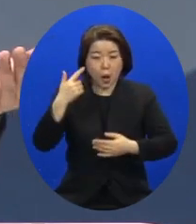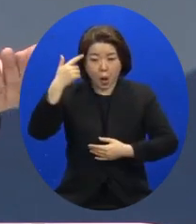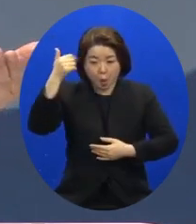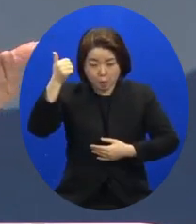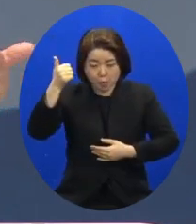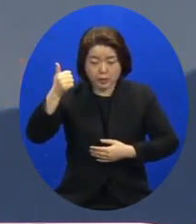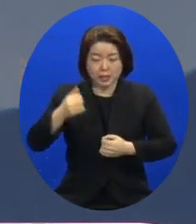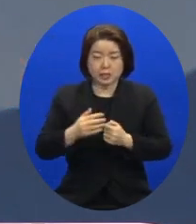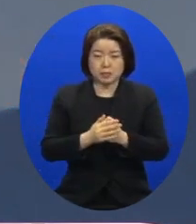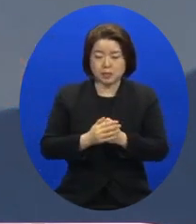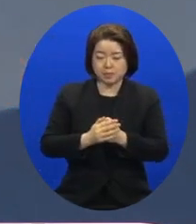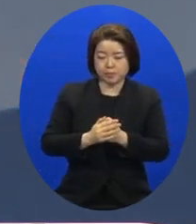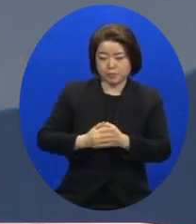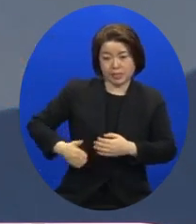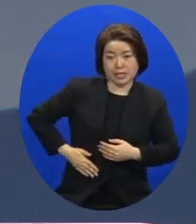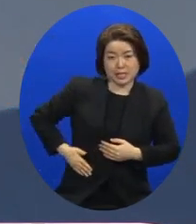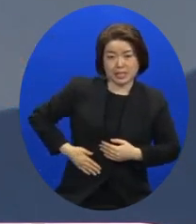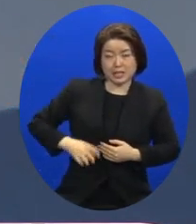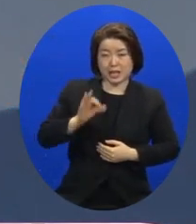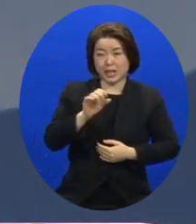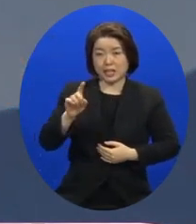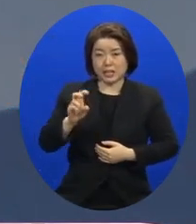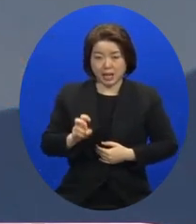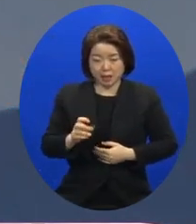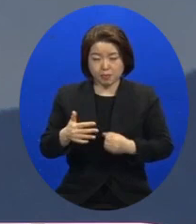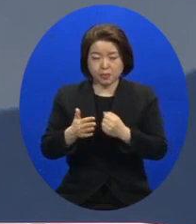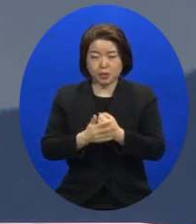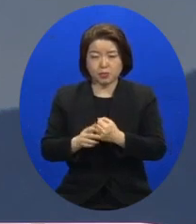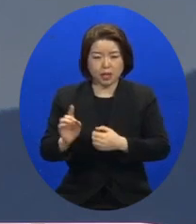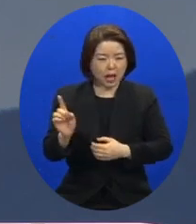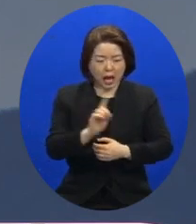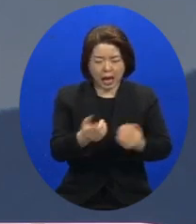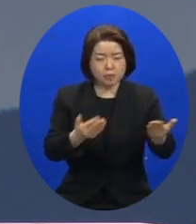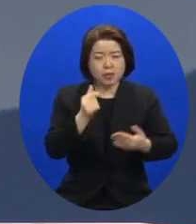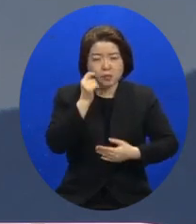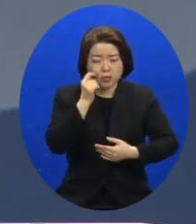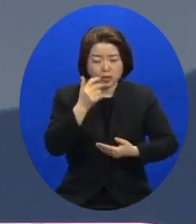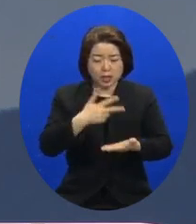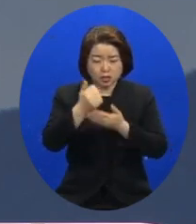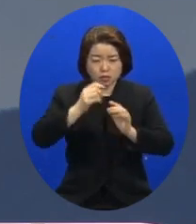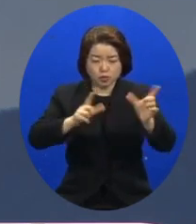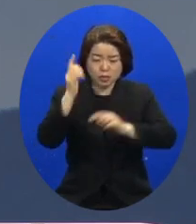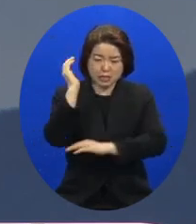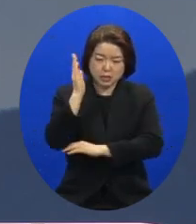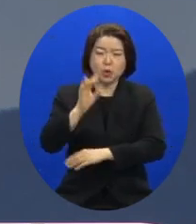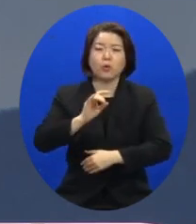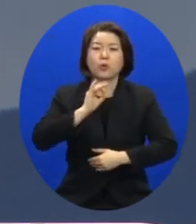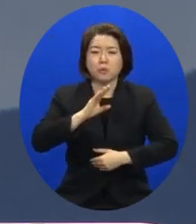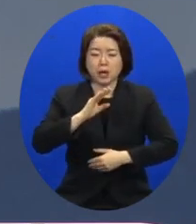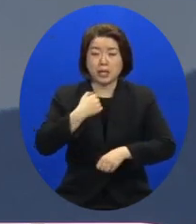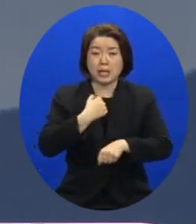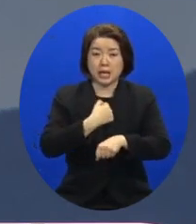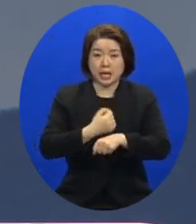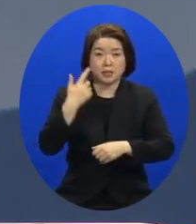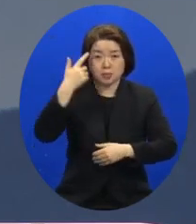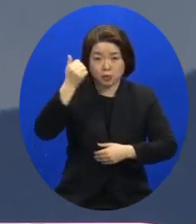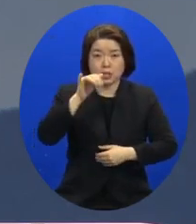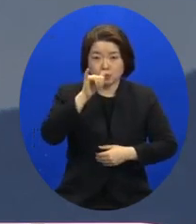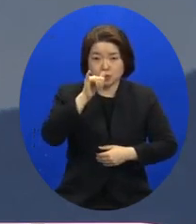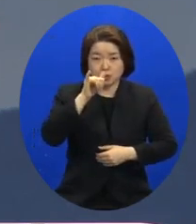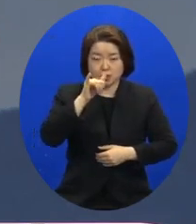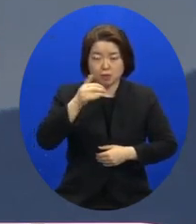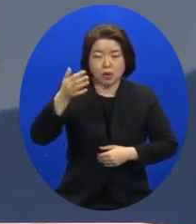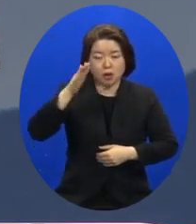아무것도 못하고 주일 설교만 겨우 하시면서 목회를 하시는 목사님이 계셨습니다. 그런데 교회는